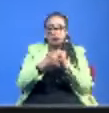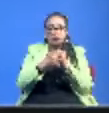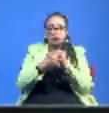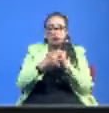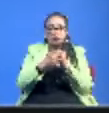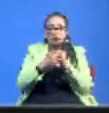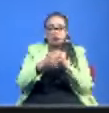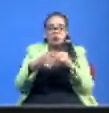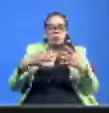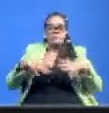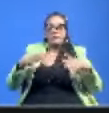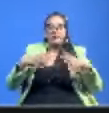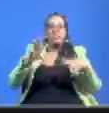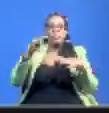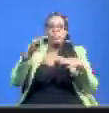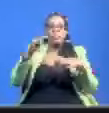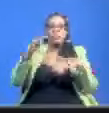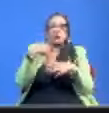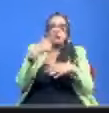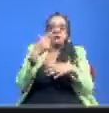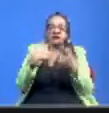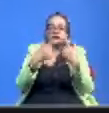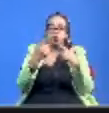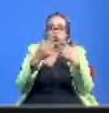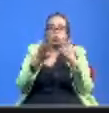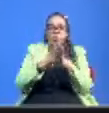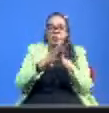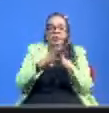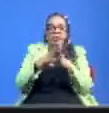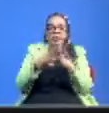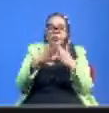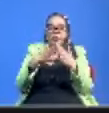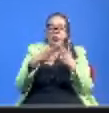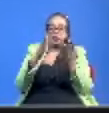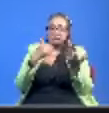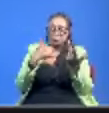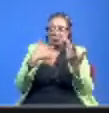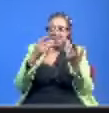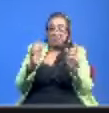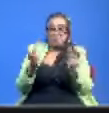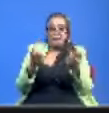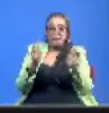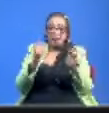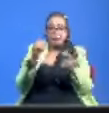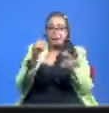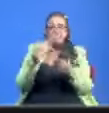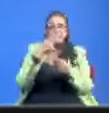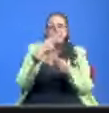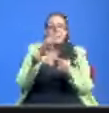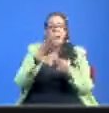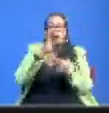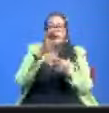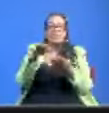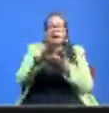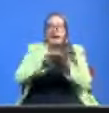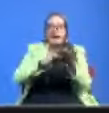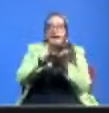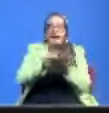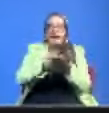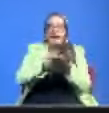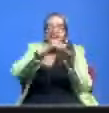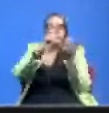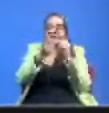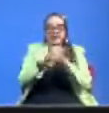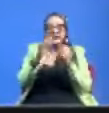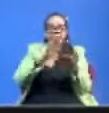Wakazi wa Mwanja waliozungumza na wanahabari walisema kuwa hali si hali tena, kwani maji katika eneo hili yamegeuka kuwa maji ya